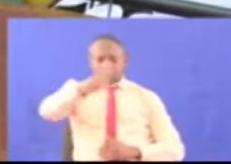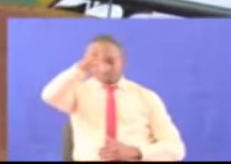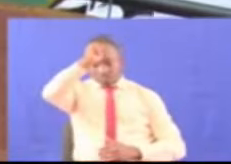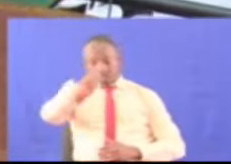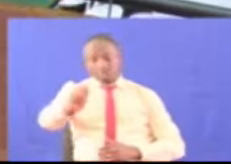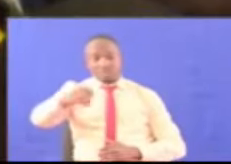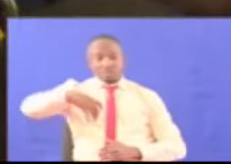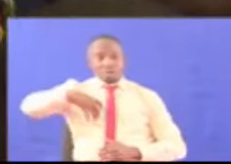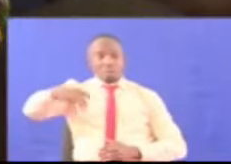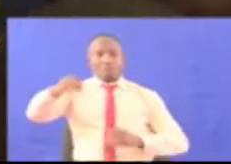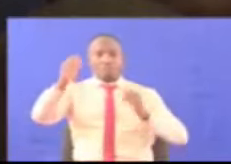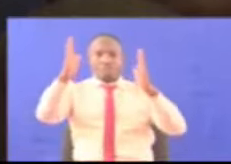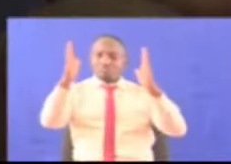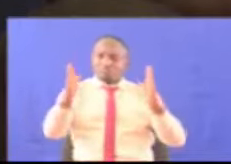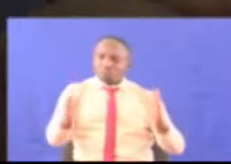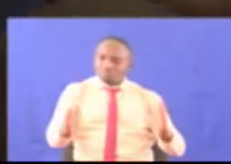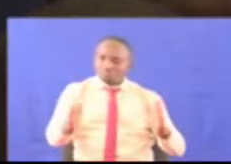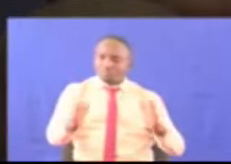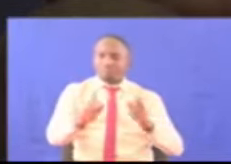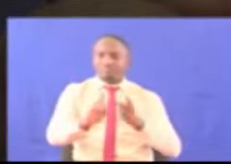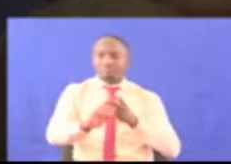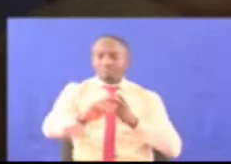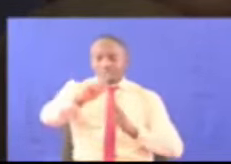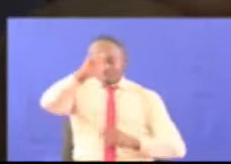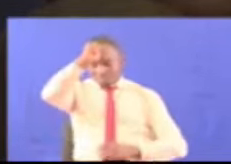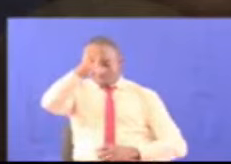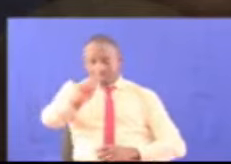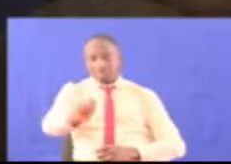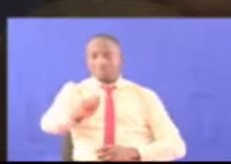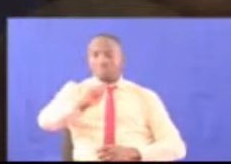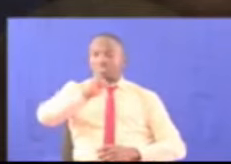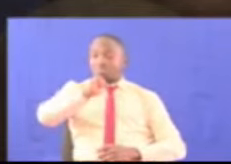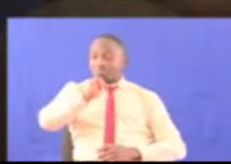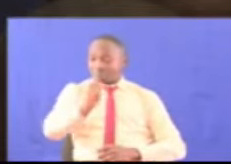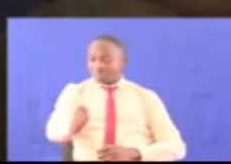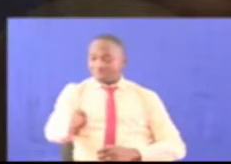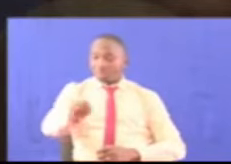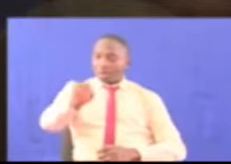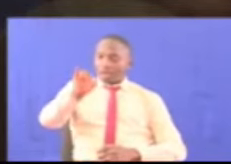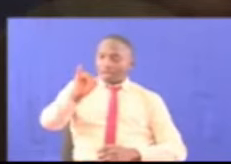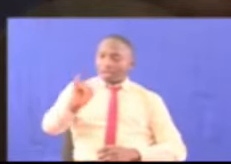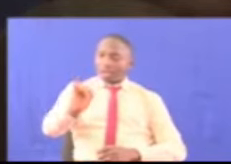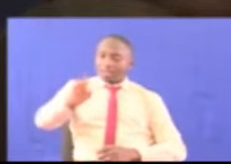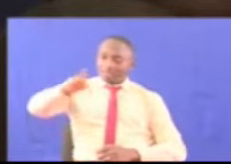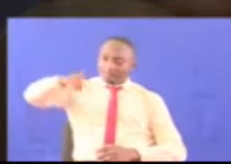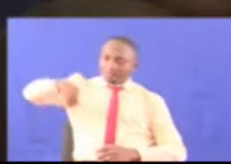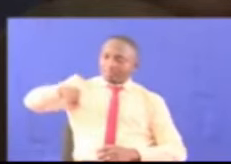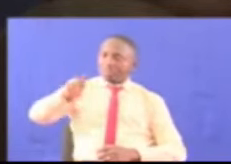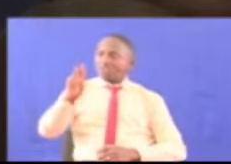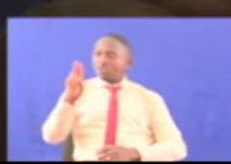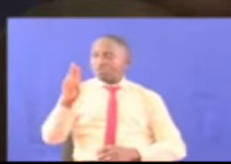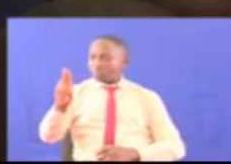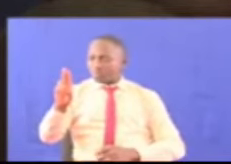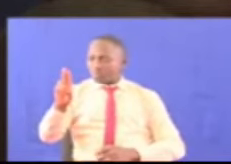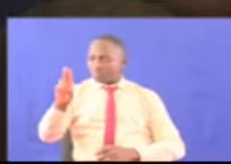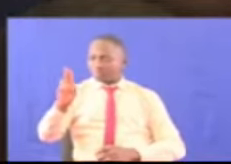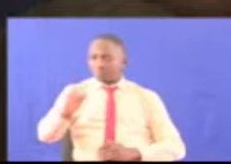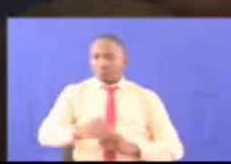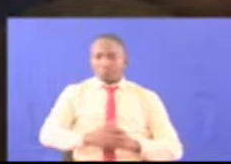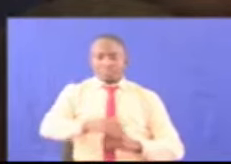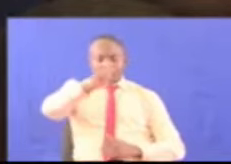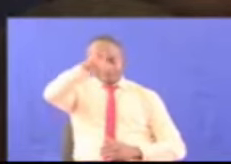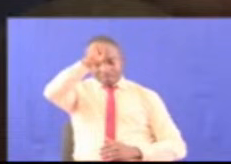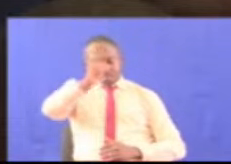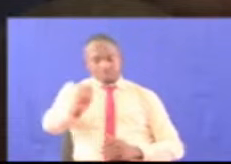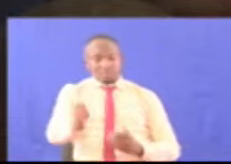Mkuu, Mheshimiwa Spika wa IPU, Mheshimiwa Naibu Waziri Mkuu, Mheshimiwa Mkuu